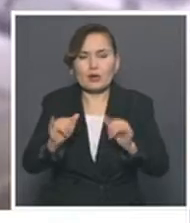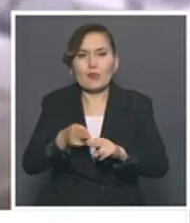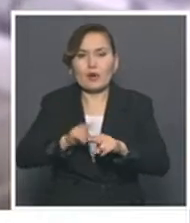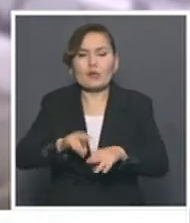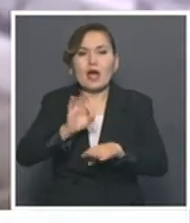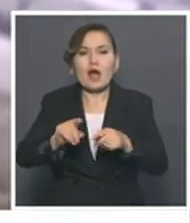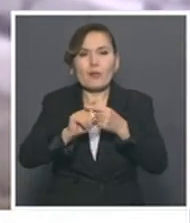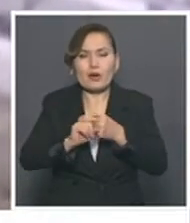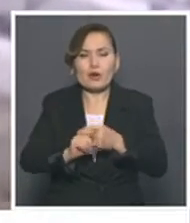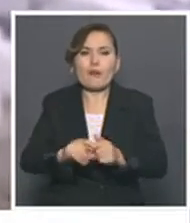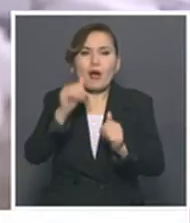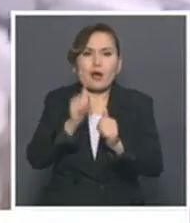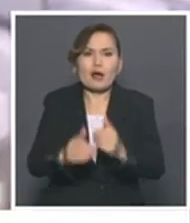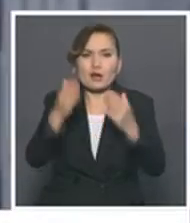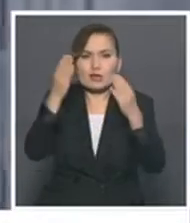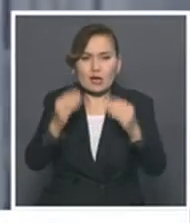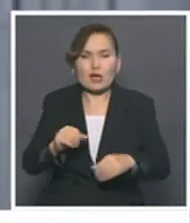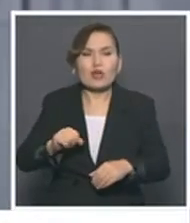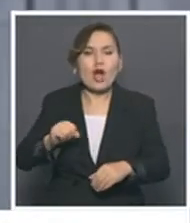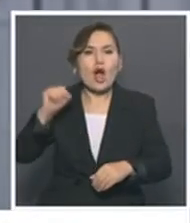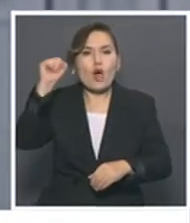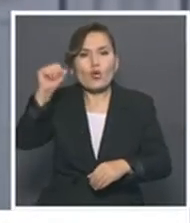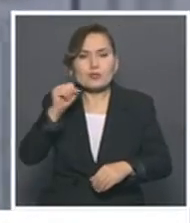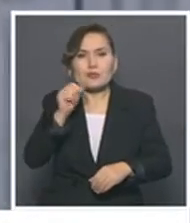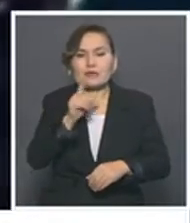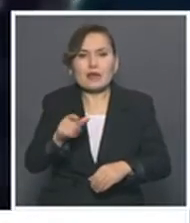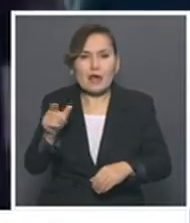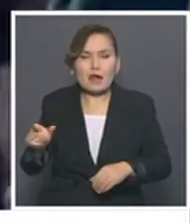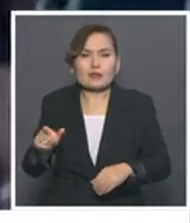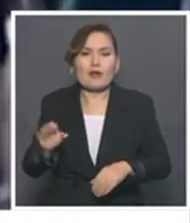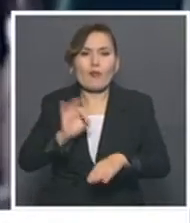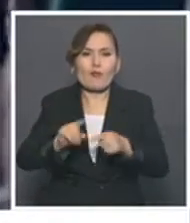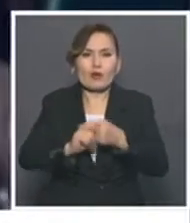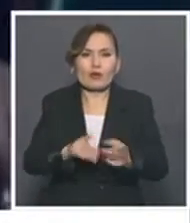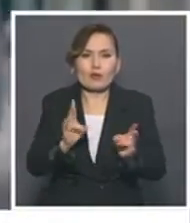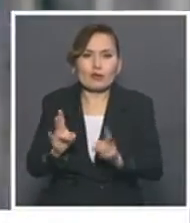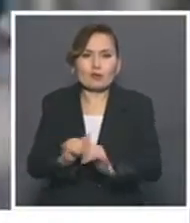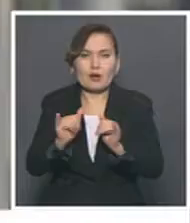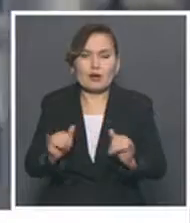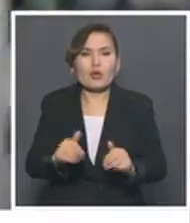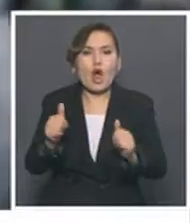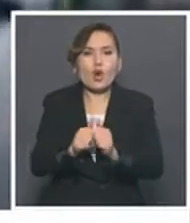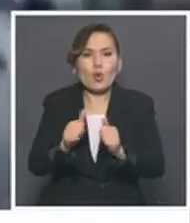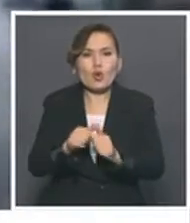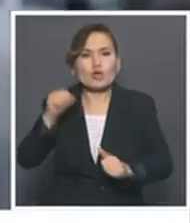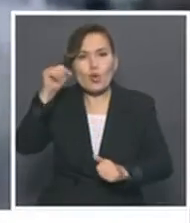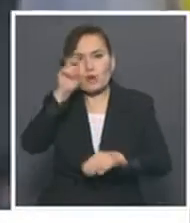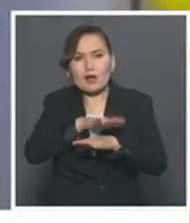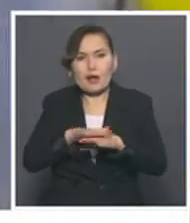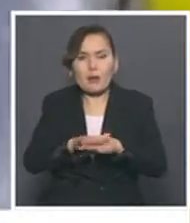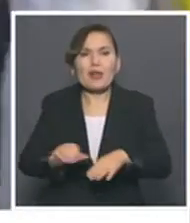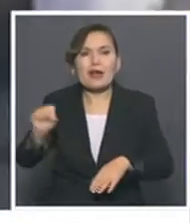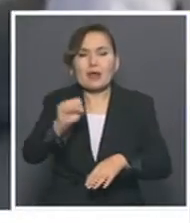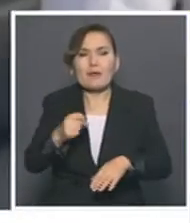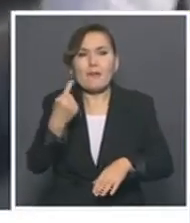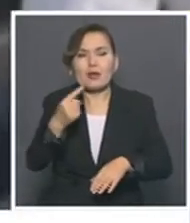Эпидахуалы нашар елдерден күн сайын мыңдаған өзбекстандық үйлеріне оралуда. Бұл да кері әсерін тигізіп отыр. Көрші елде тамыздың біріне дейін карантин